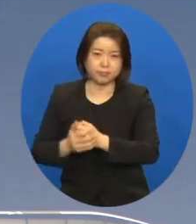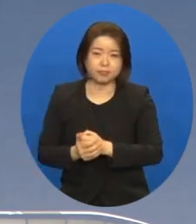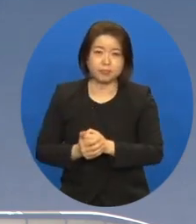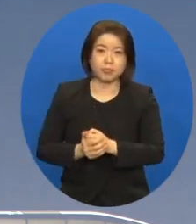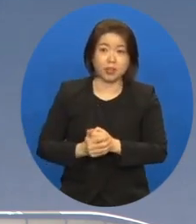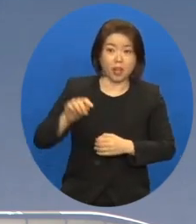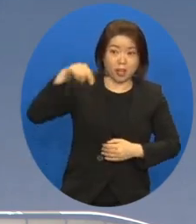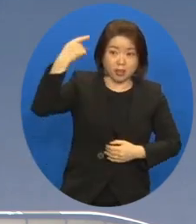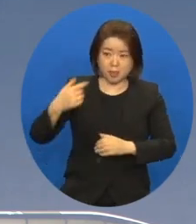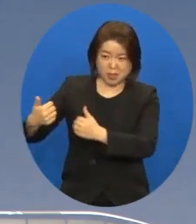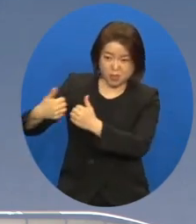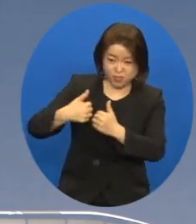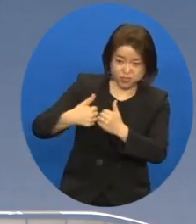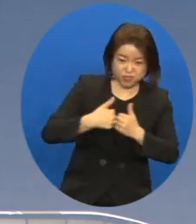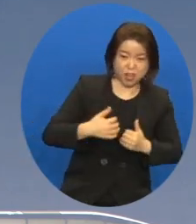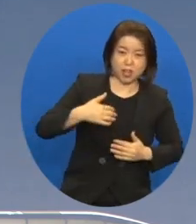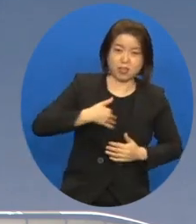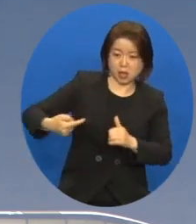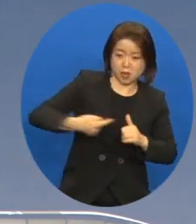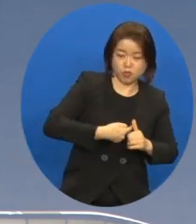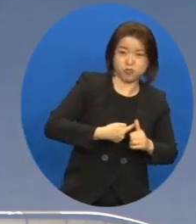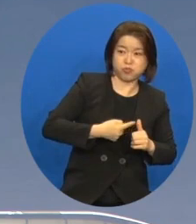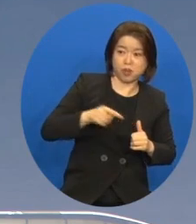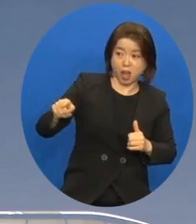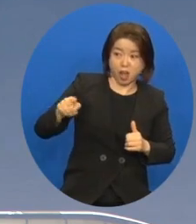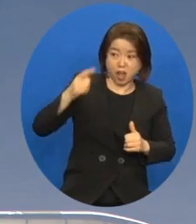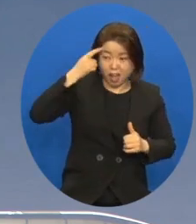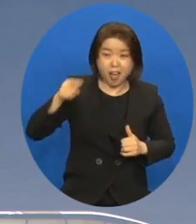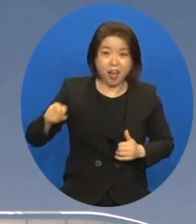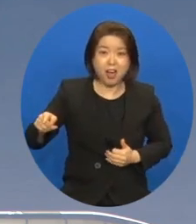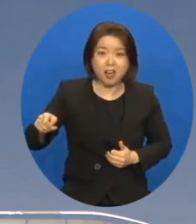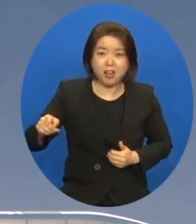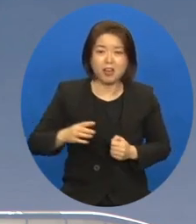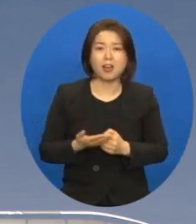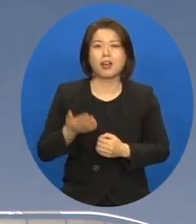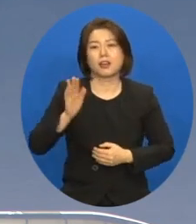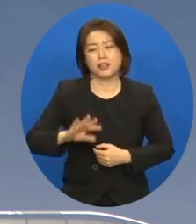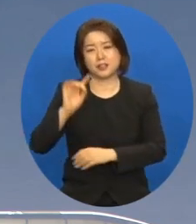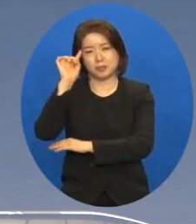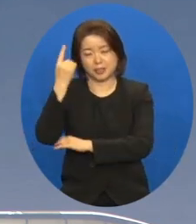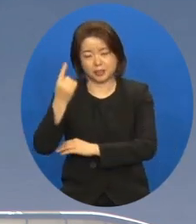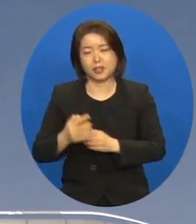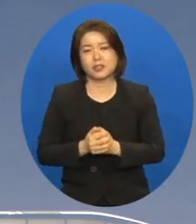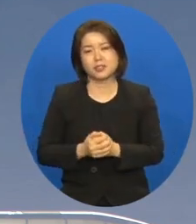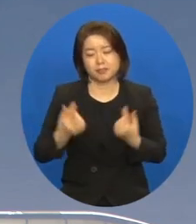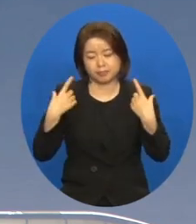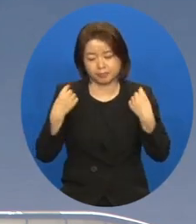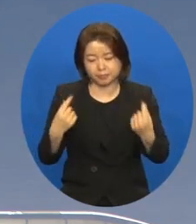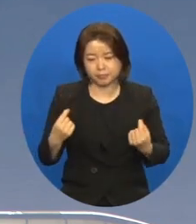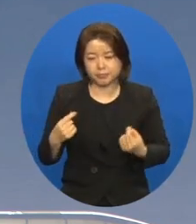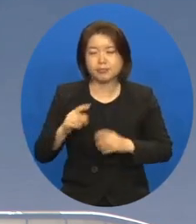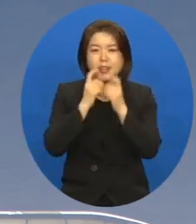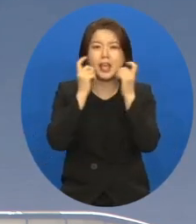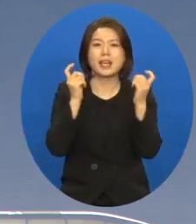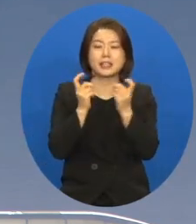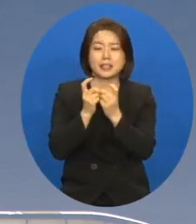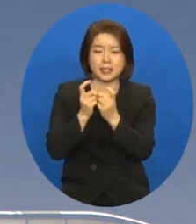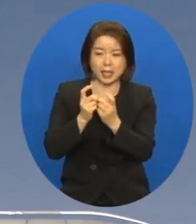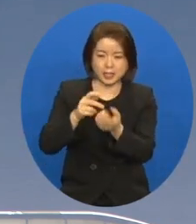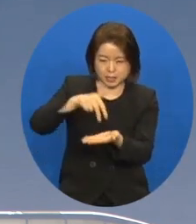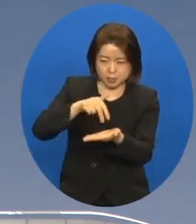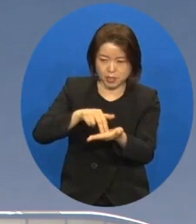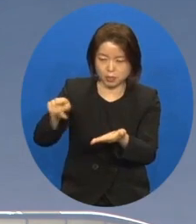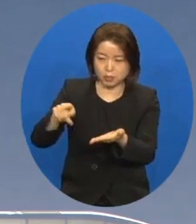또 쫓아와서 자기를 죽이려고 하는데도 다윗은 여전히 개인적으로 사울을